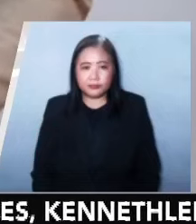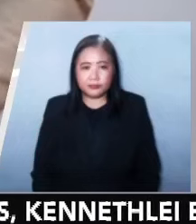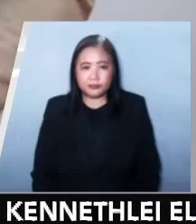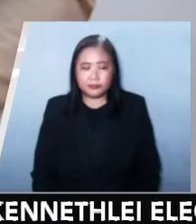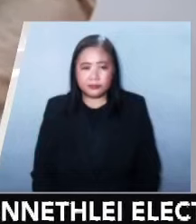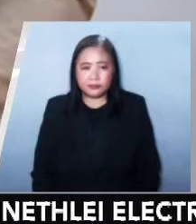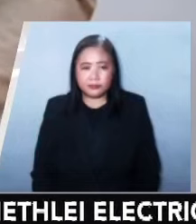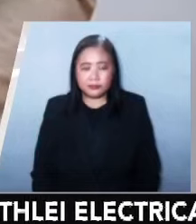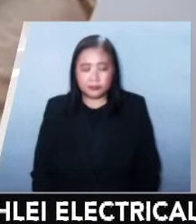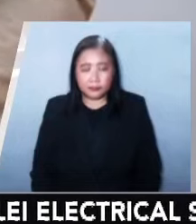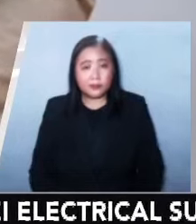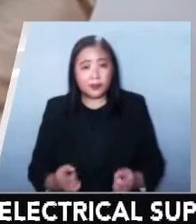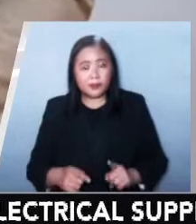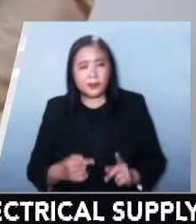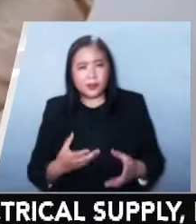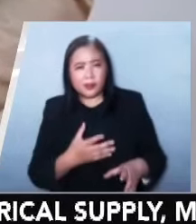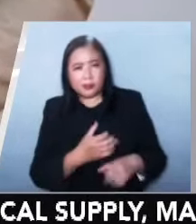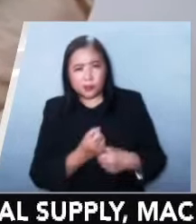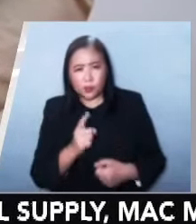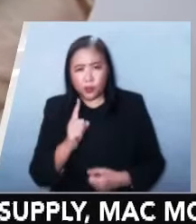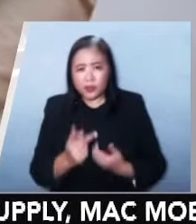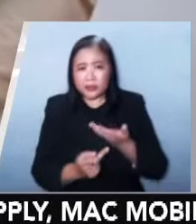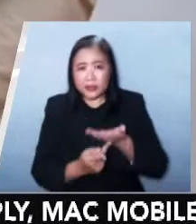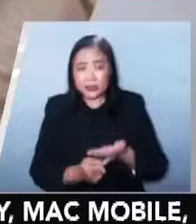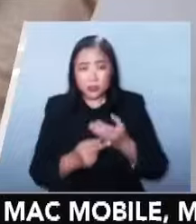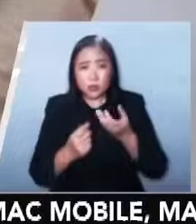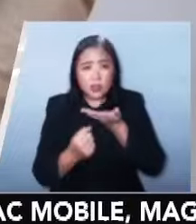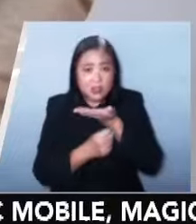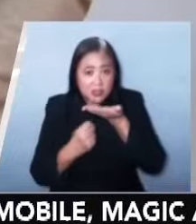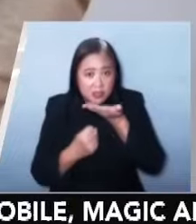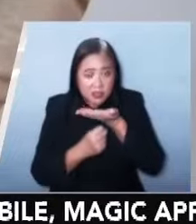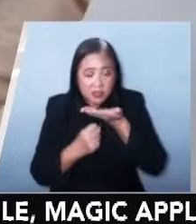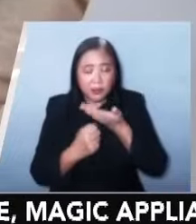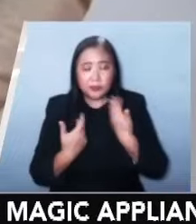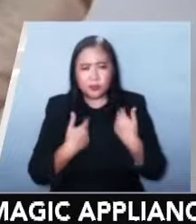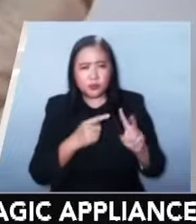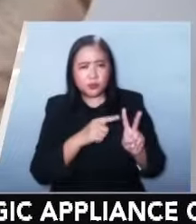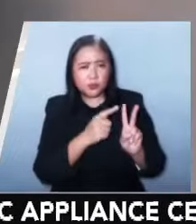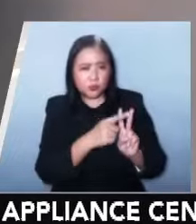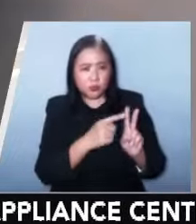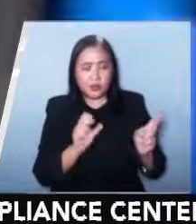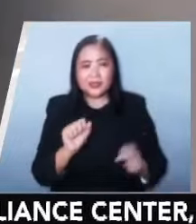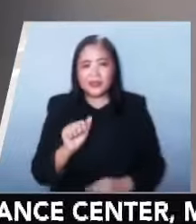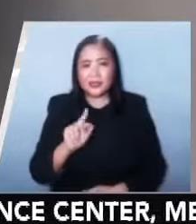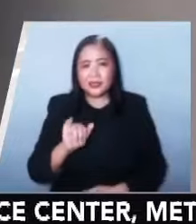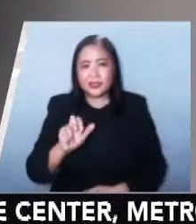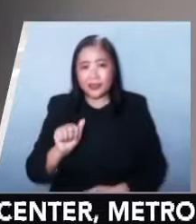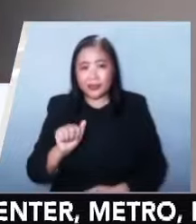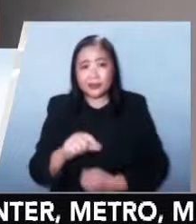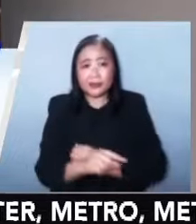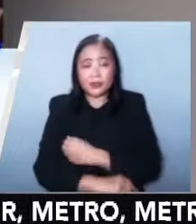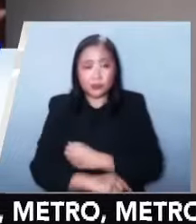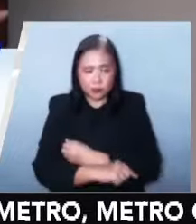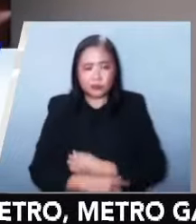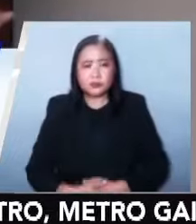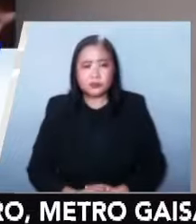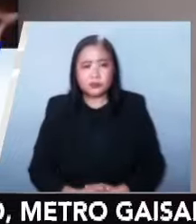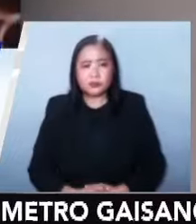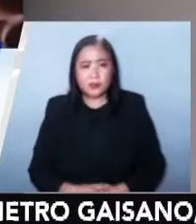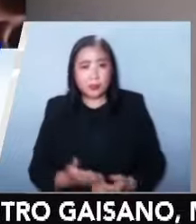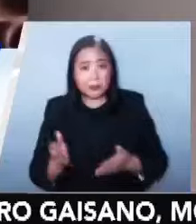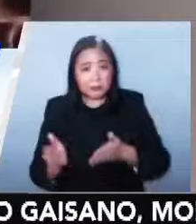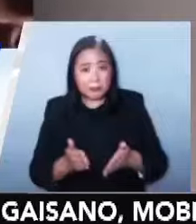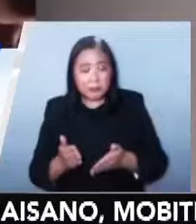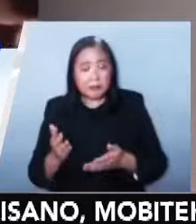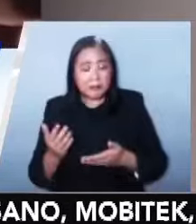Nakuhanan ng mahigit sa isang kilong hinihinalang shabu ang dalawang dalaki sa Sariaya, Quezon. Sa bypass operation, nabilan sila ng pulis na nagpanggap